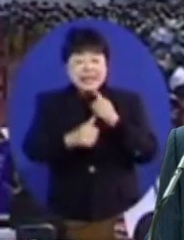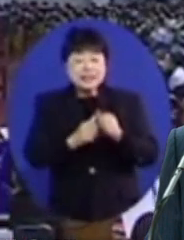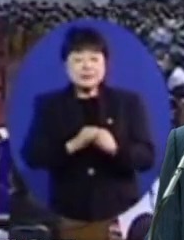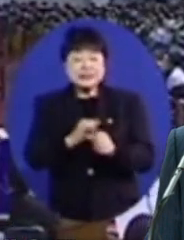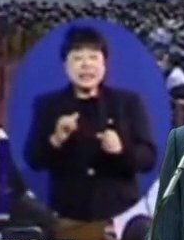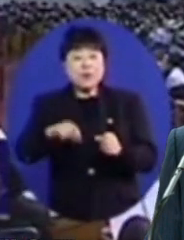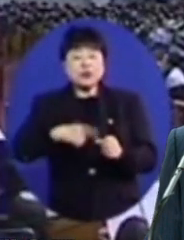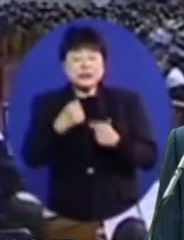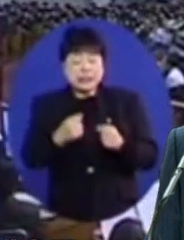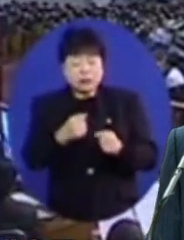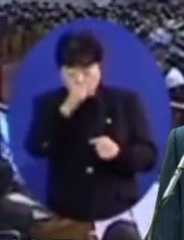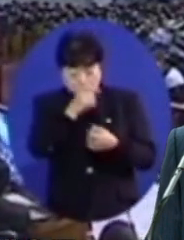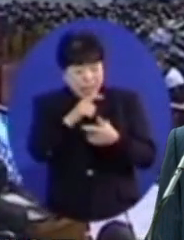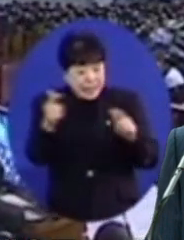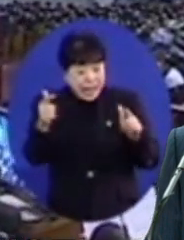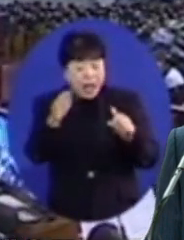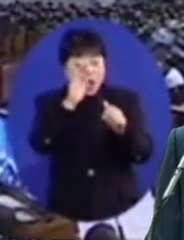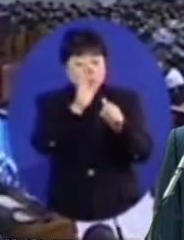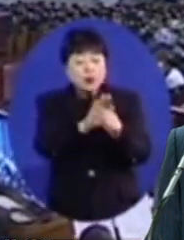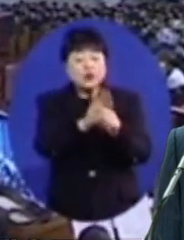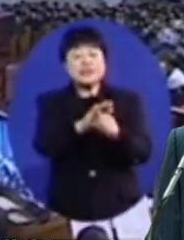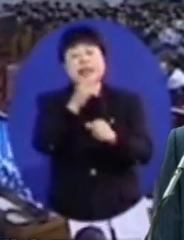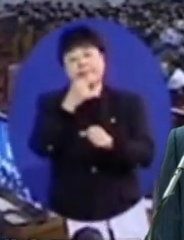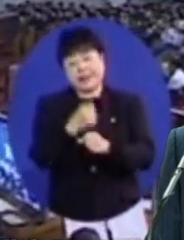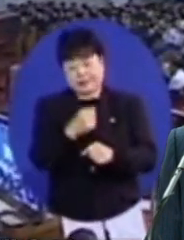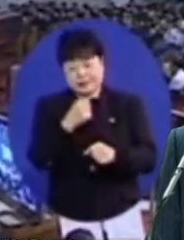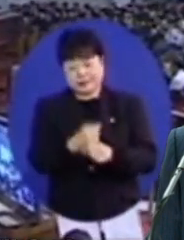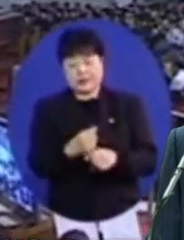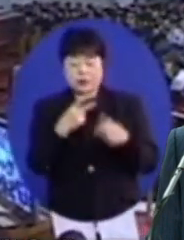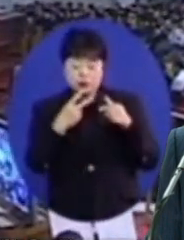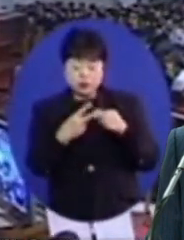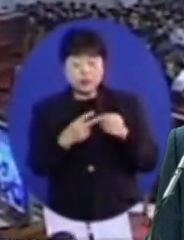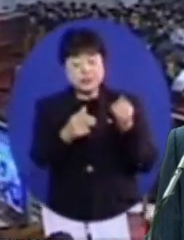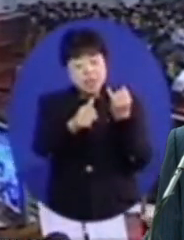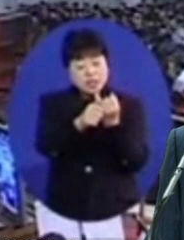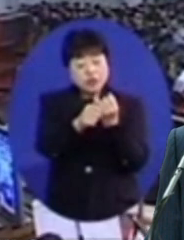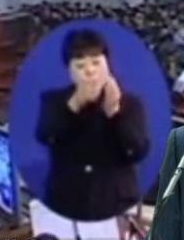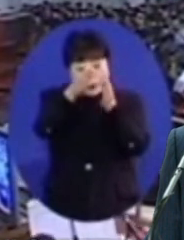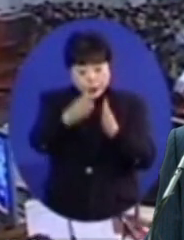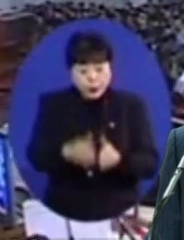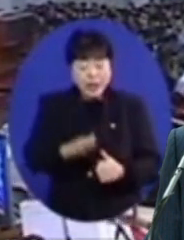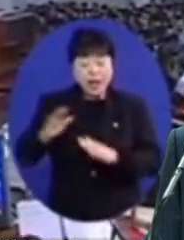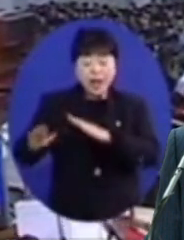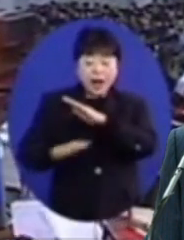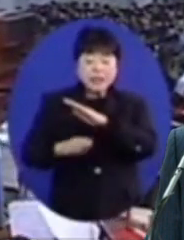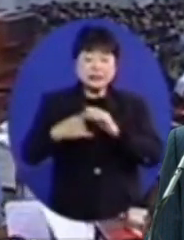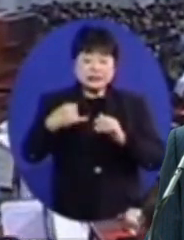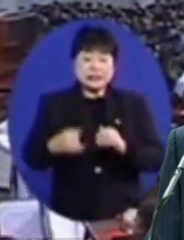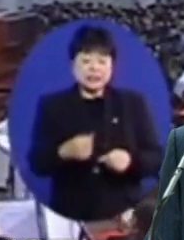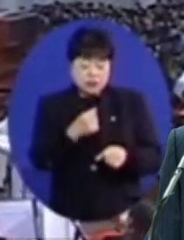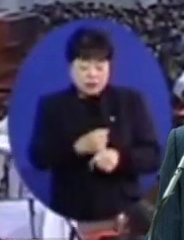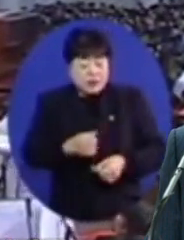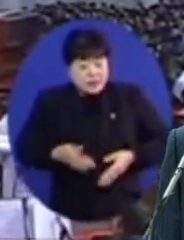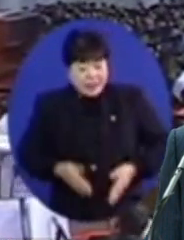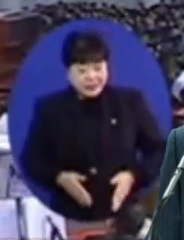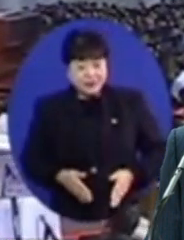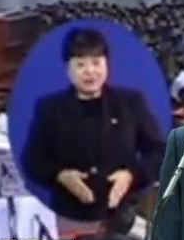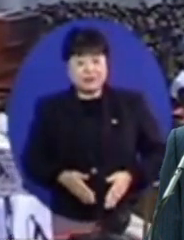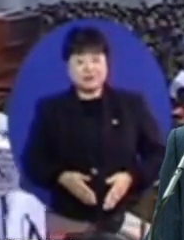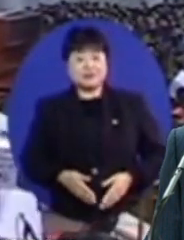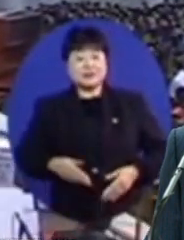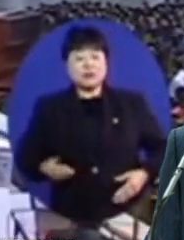않다니라고 말씀하시며 돕는 배필을 지으셨습니다 둘째로 결혼을 통해 가정에서 자녀를 생산하므로